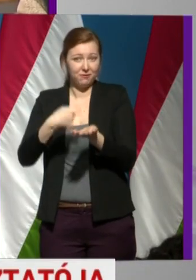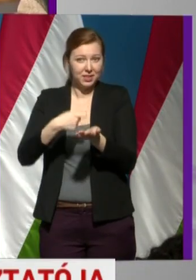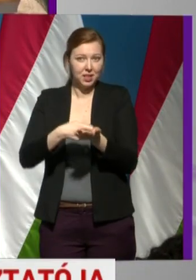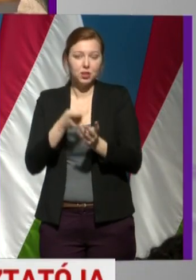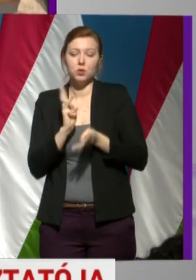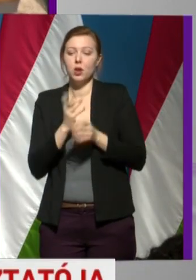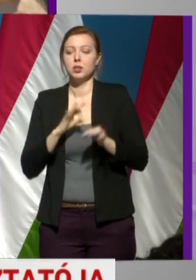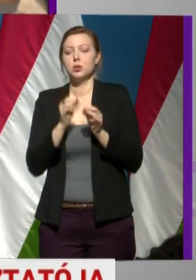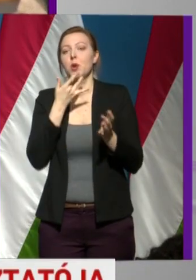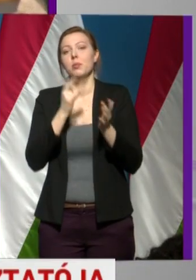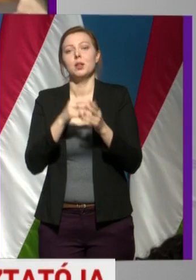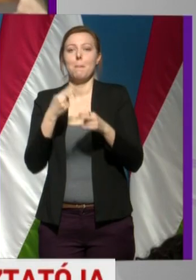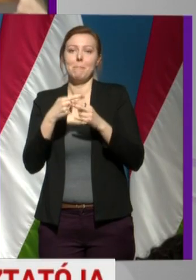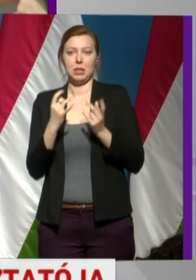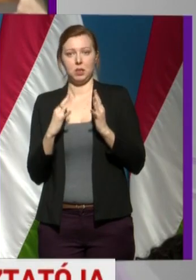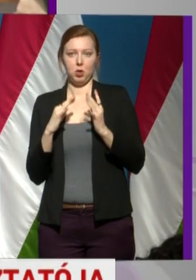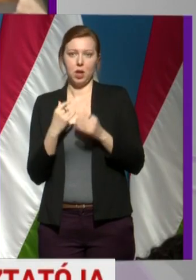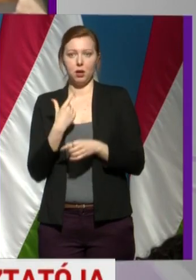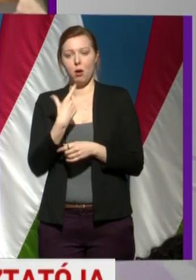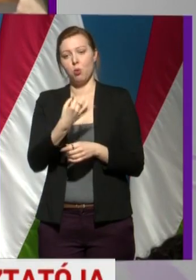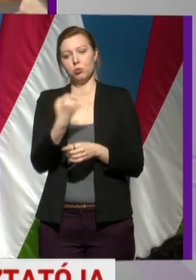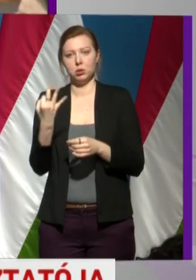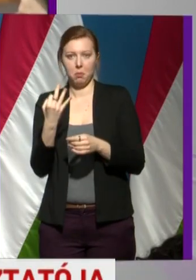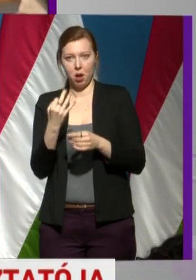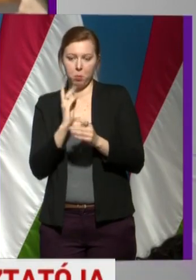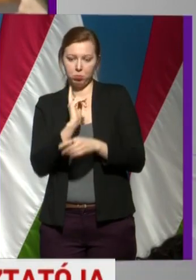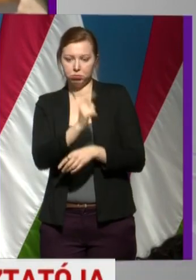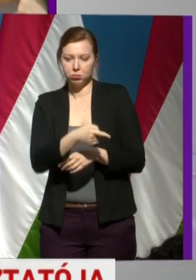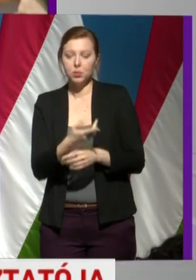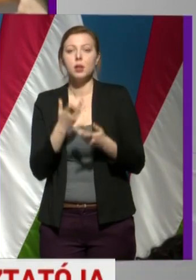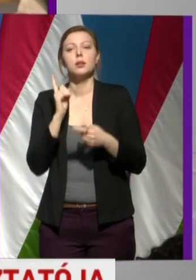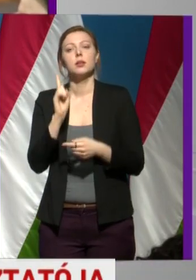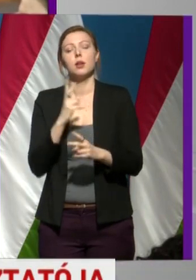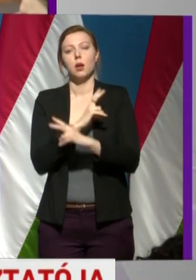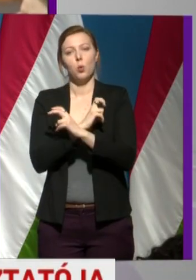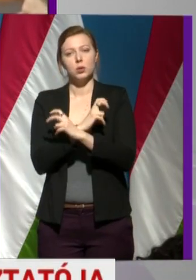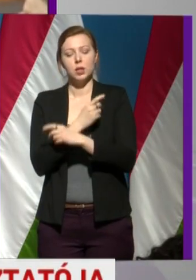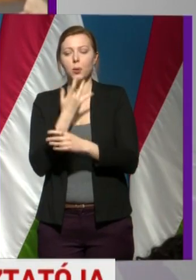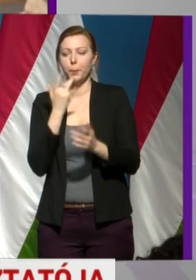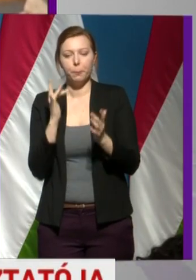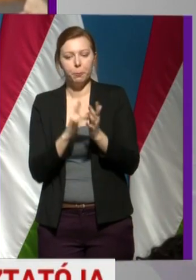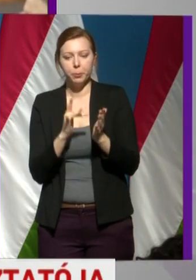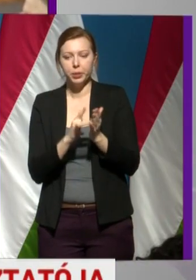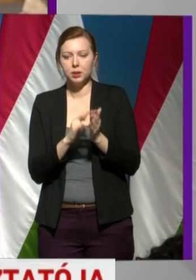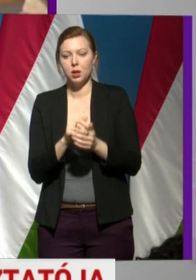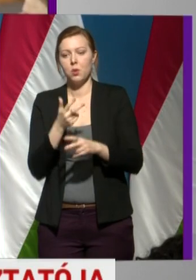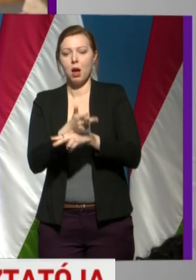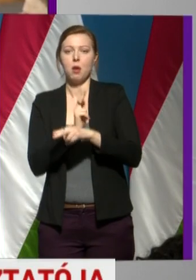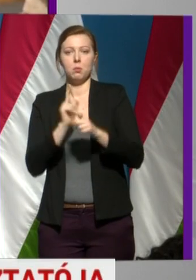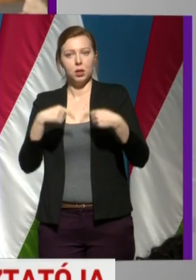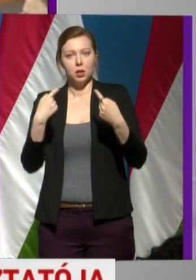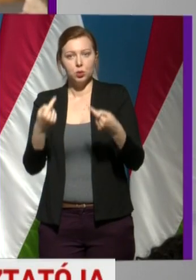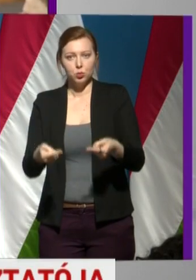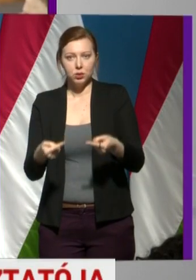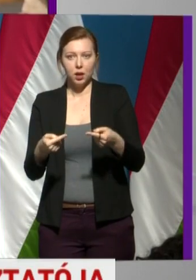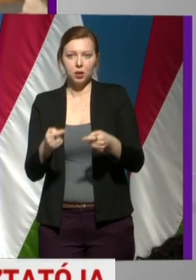Franciaországban például betegszabadságra mehetnek 20 napra, de az osztrákok például 3 hét után